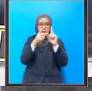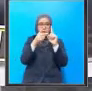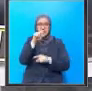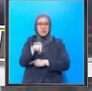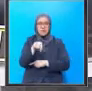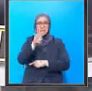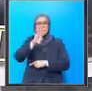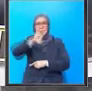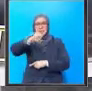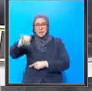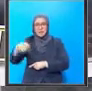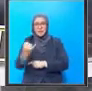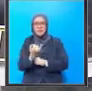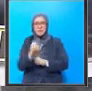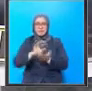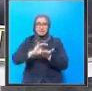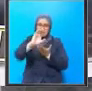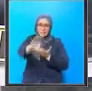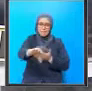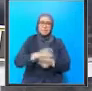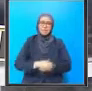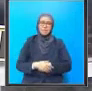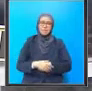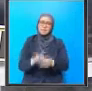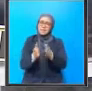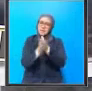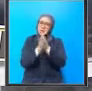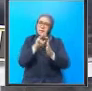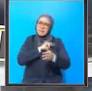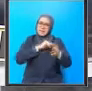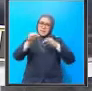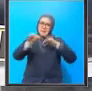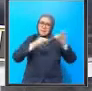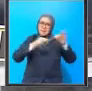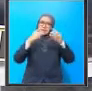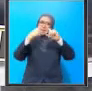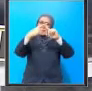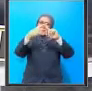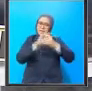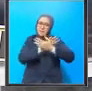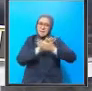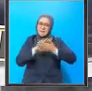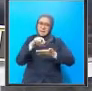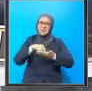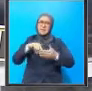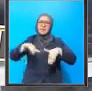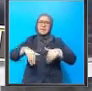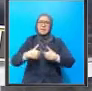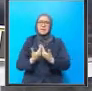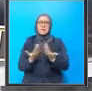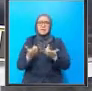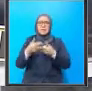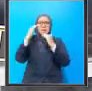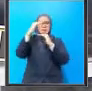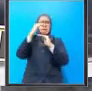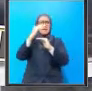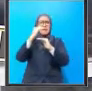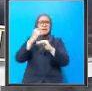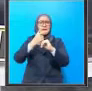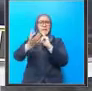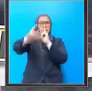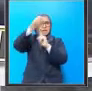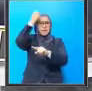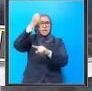peruntukan. Minta Menteri memberitahu Dewan Yang Mulia ini setakat mana pencapaian sebagai hub halal